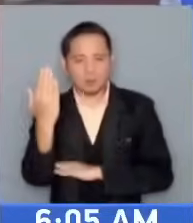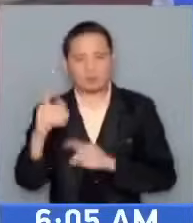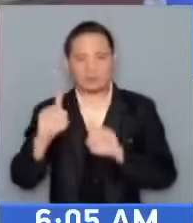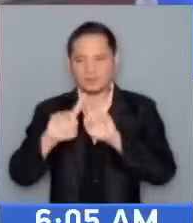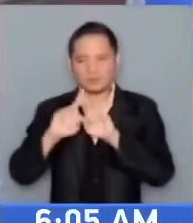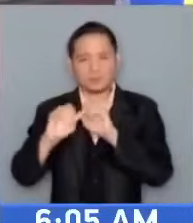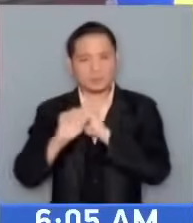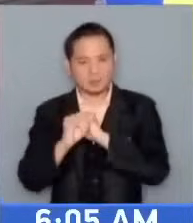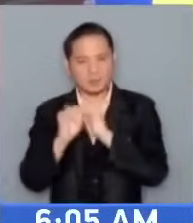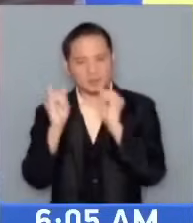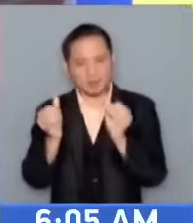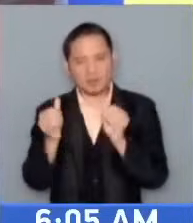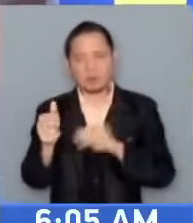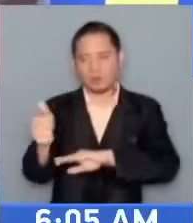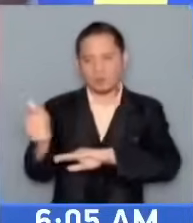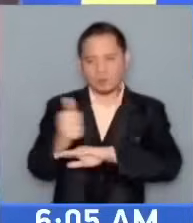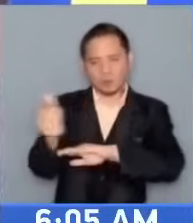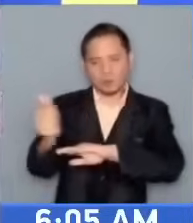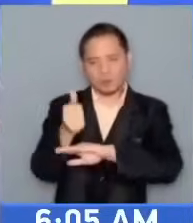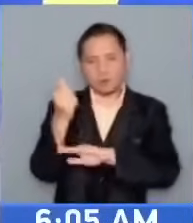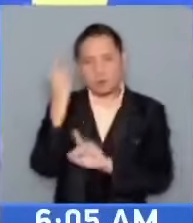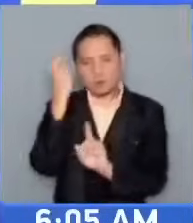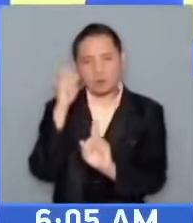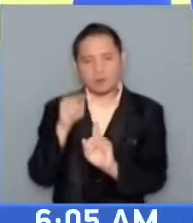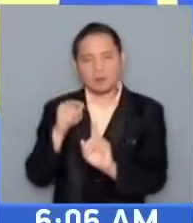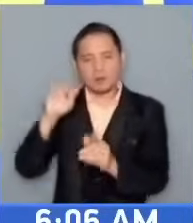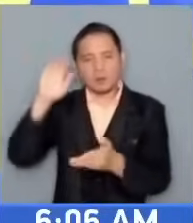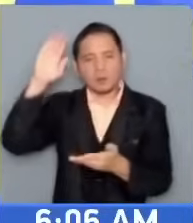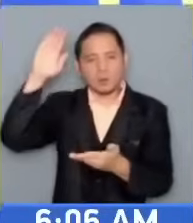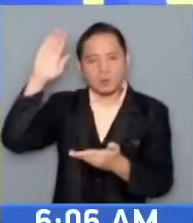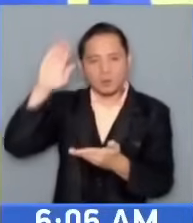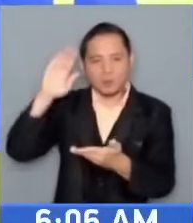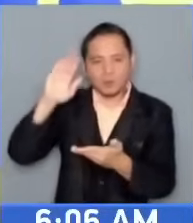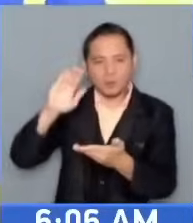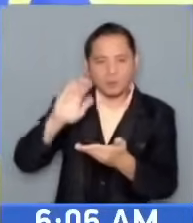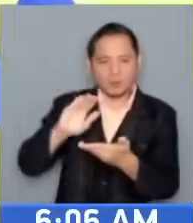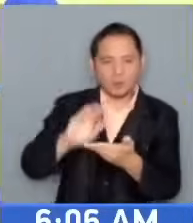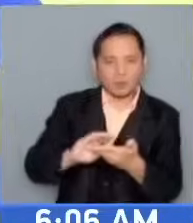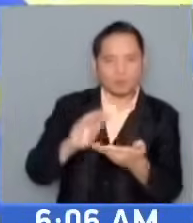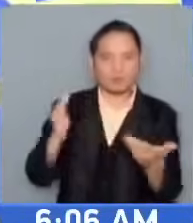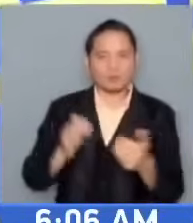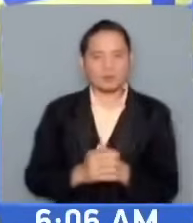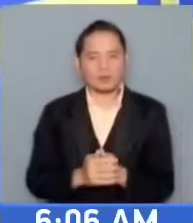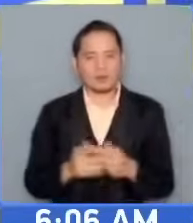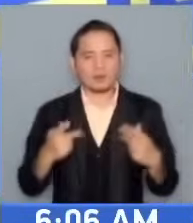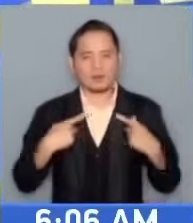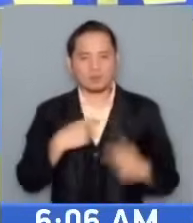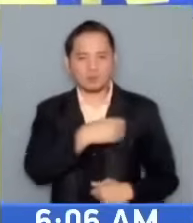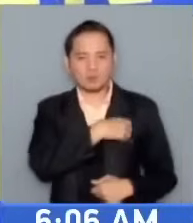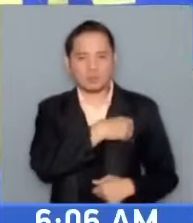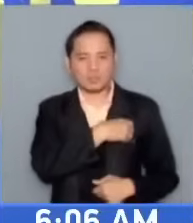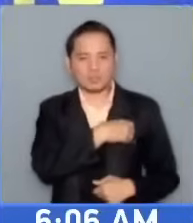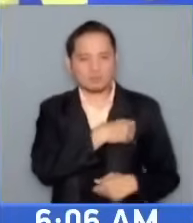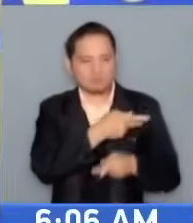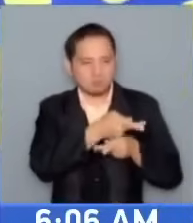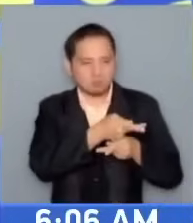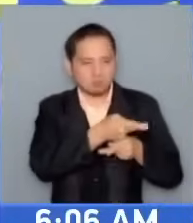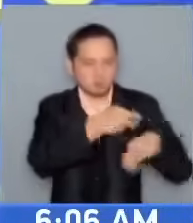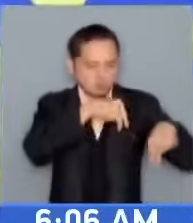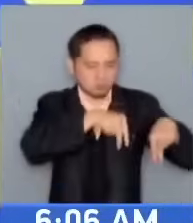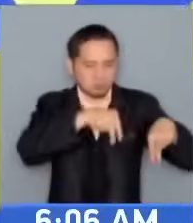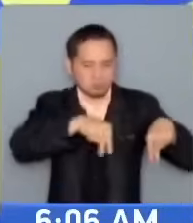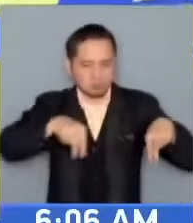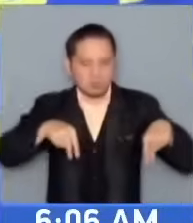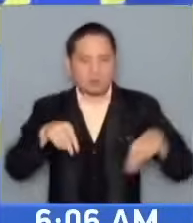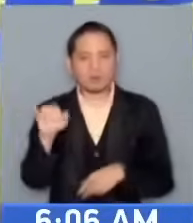Yun nga lang ay nabawasan na talaga. Meron din mga pulis dito na nakabantay at may naka-standby na libreng sakay ngayong